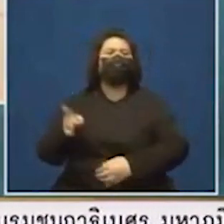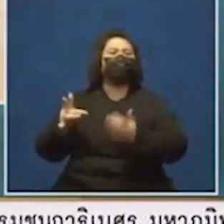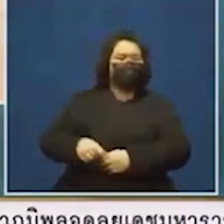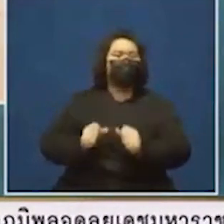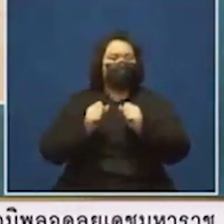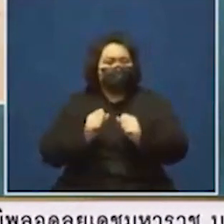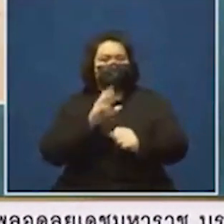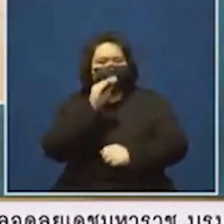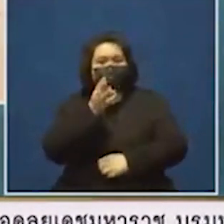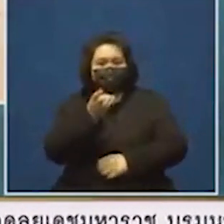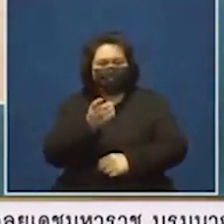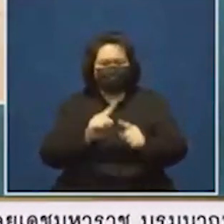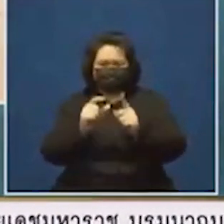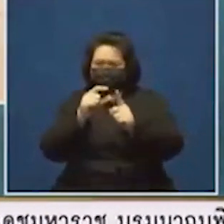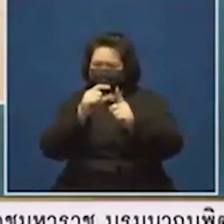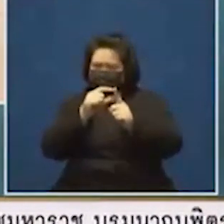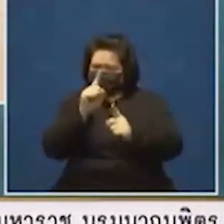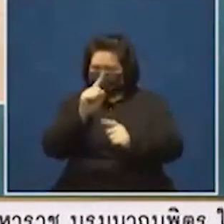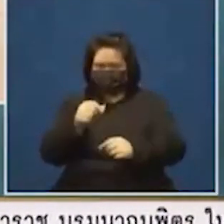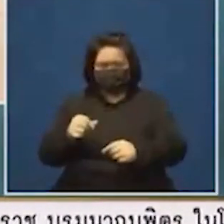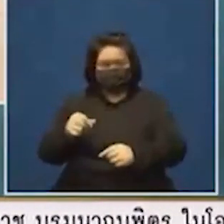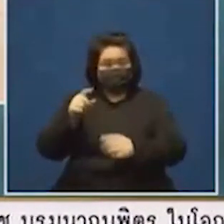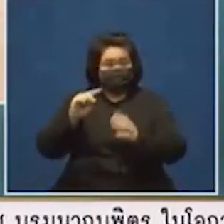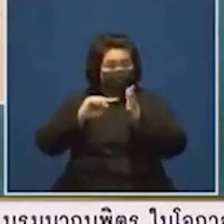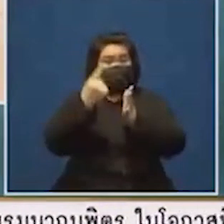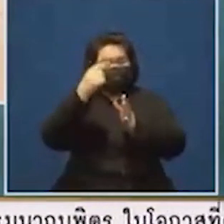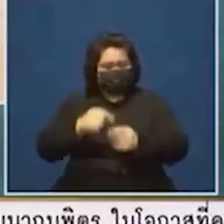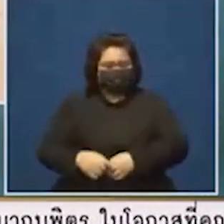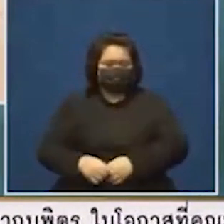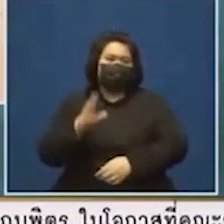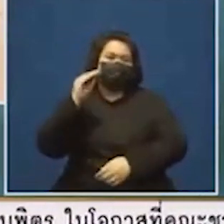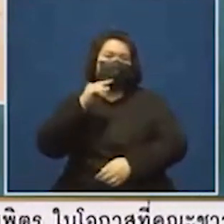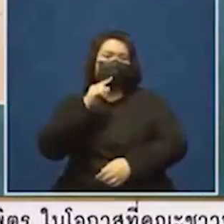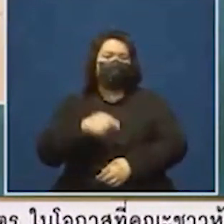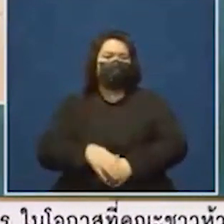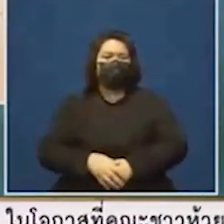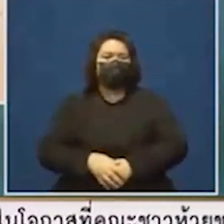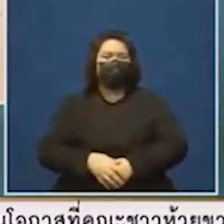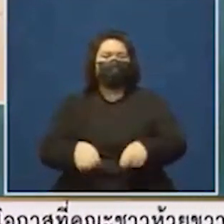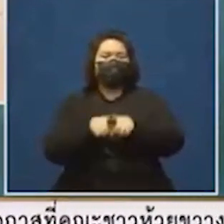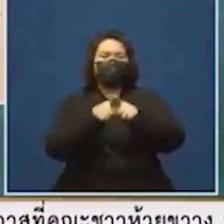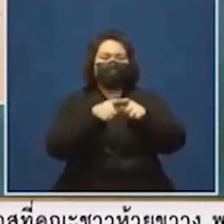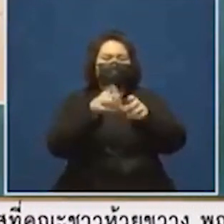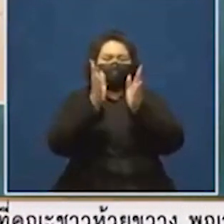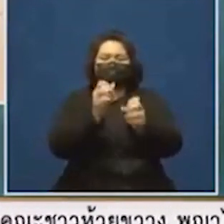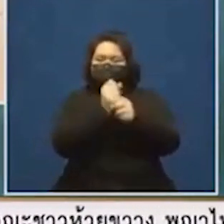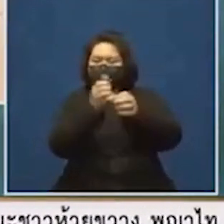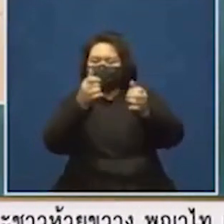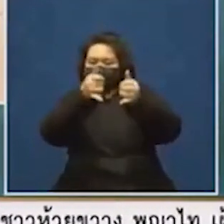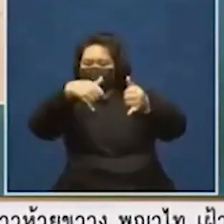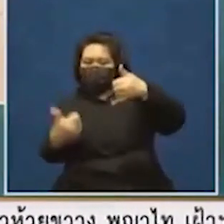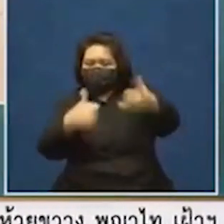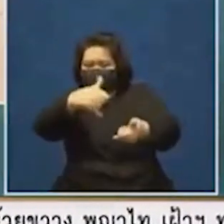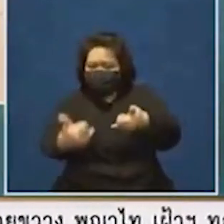่านผมรู้ แต่มมอยคำหนึผมตดค่ามาตงวแรกท่านกลาว่า ท่านจะทำลายนงร้าน รฐบาล 2 เด็หัว